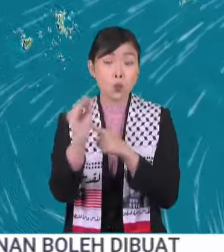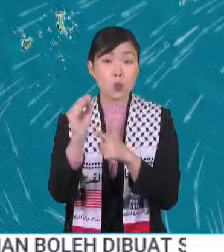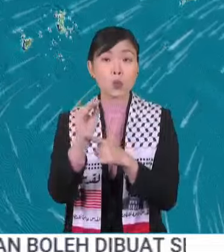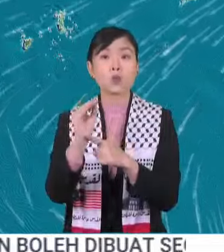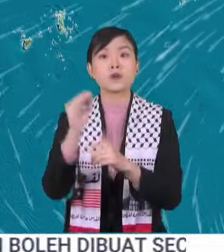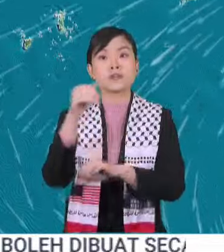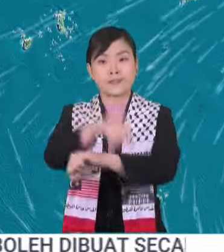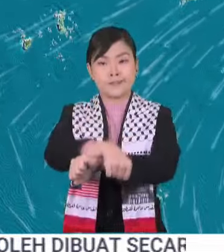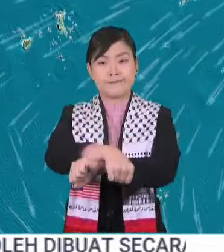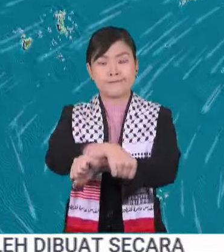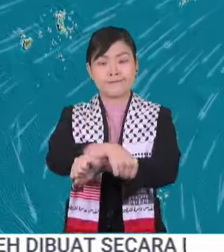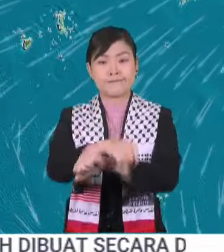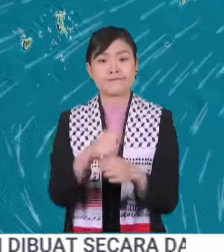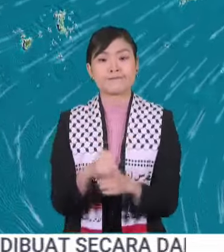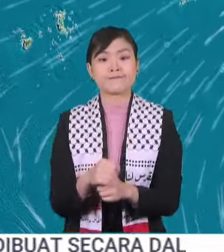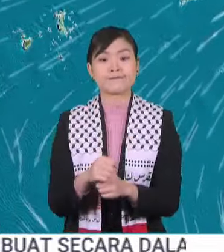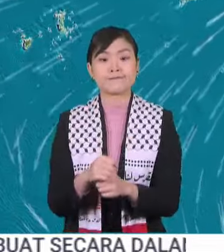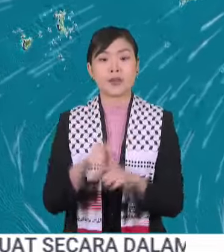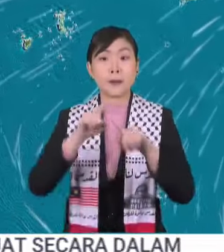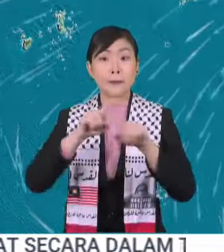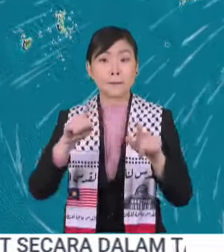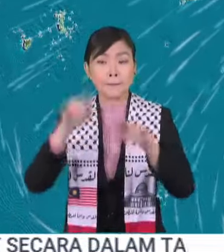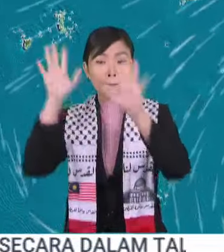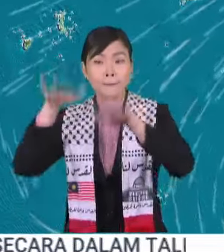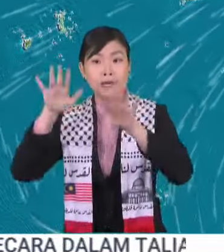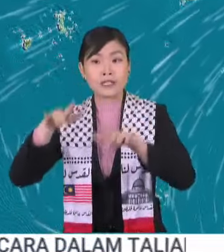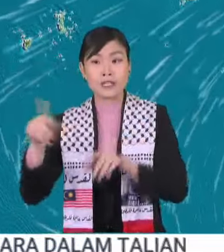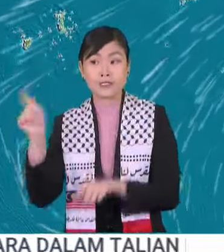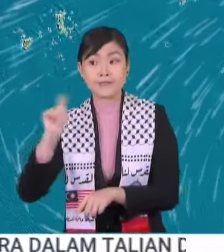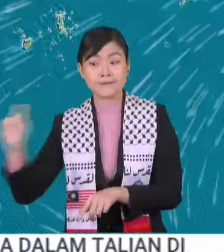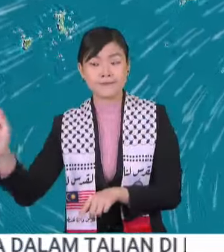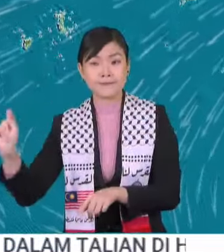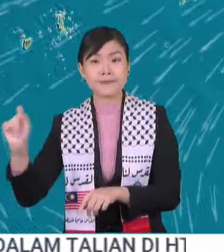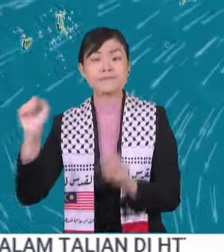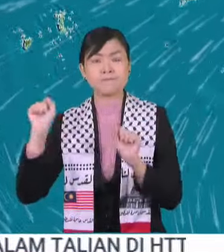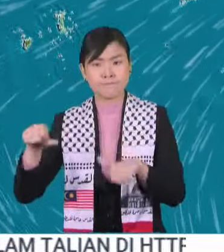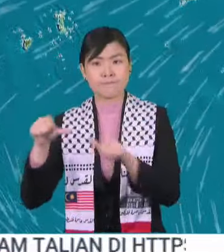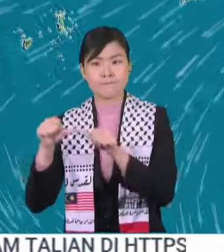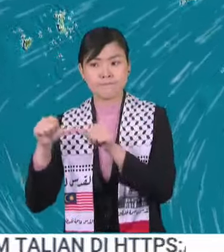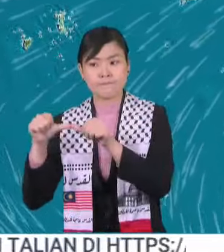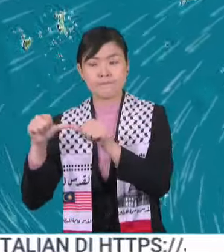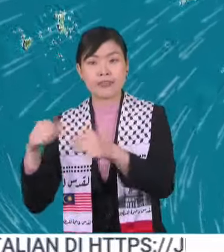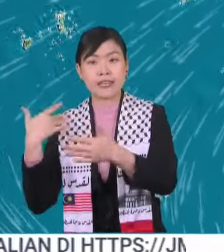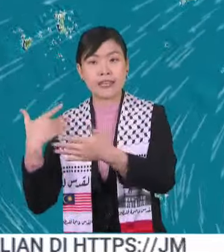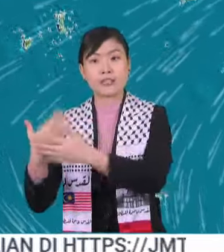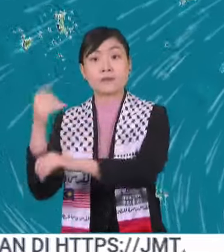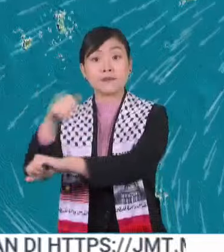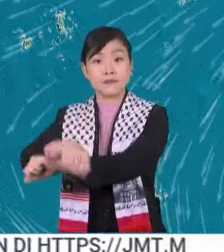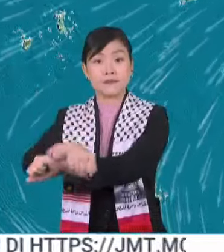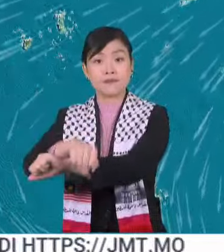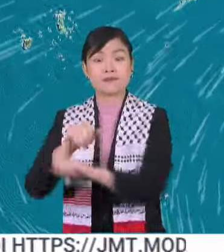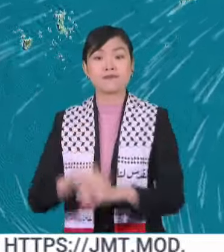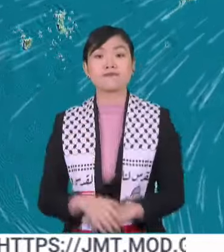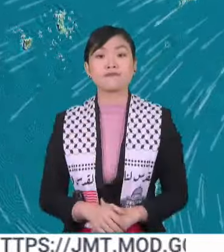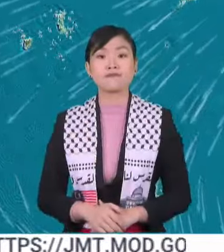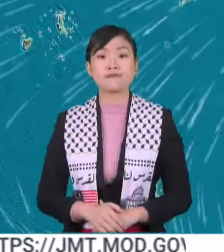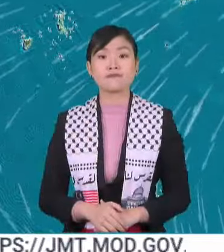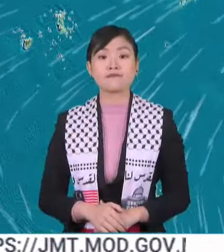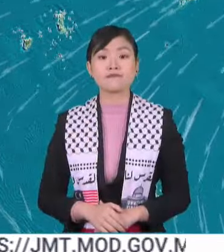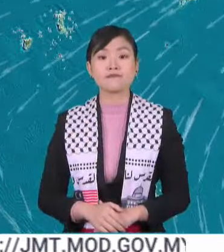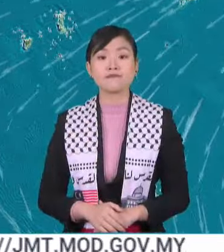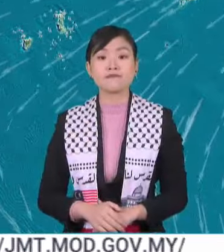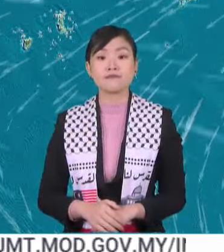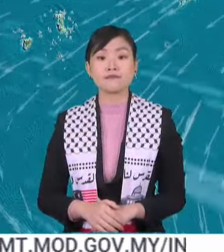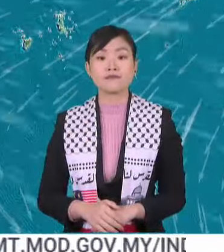ke awal malam nanti manakala keadaan hujan di sebelah pantai timur ini boleh kekal sehingga ke tengah malam nanti baik lain pula